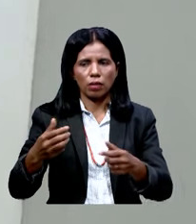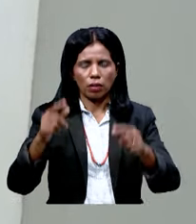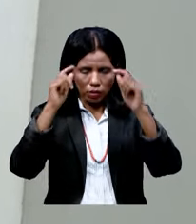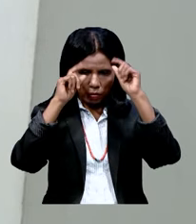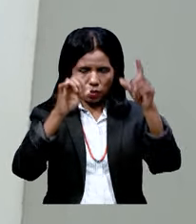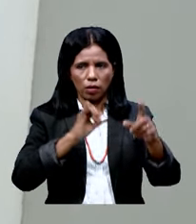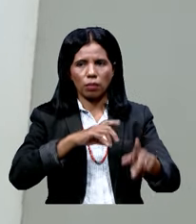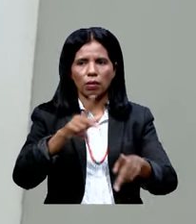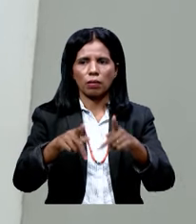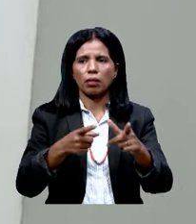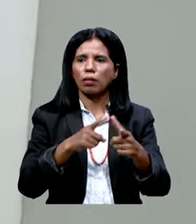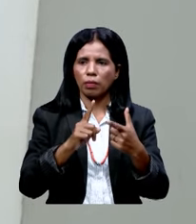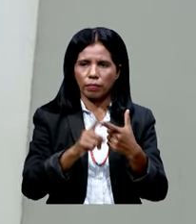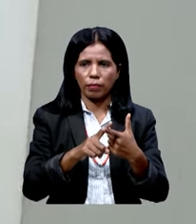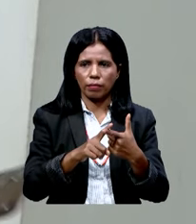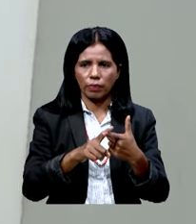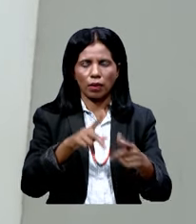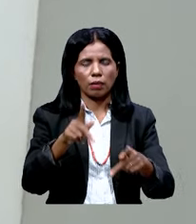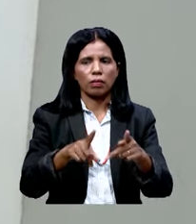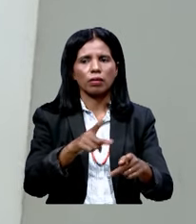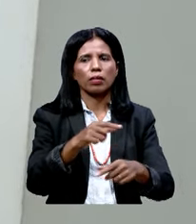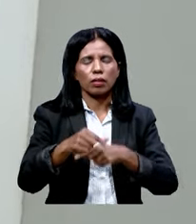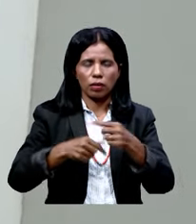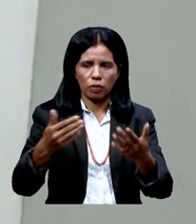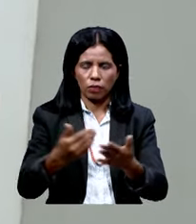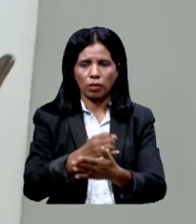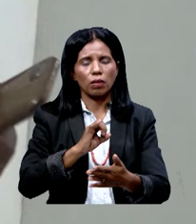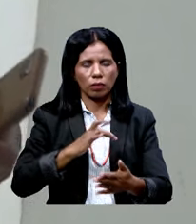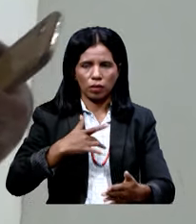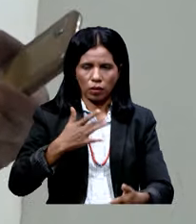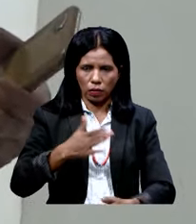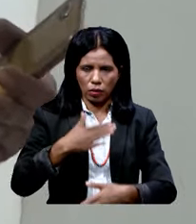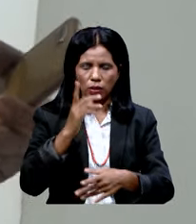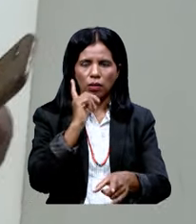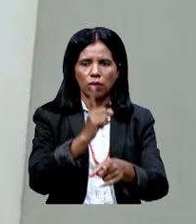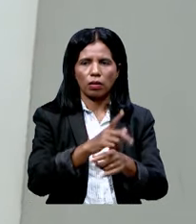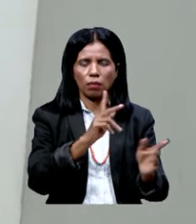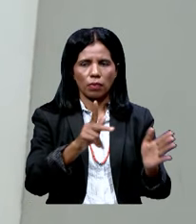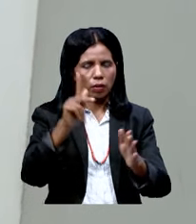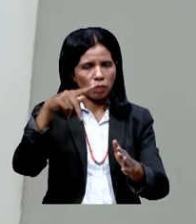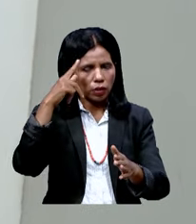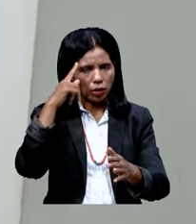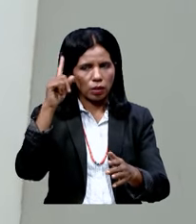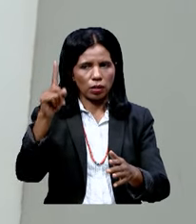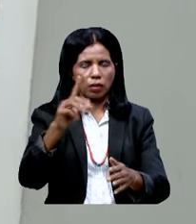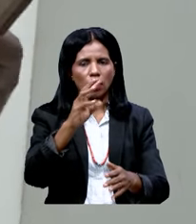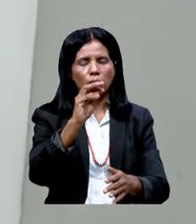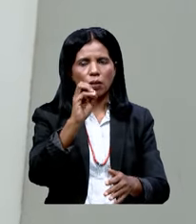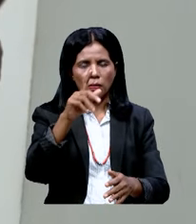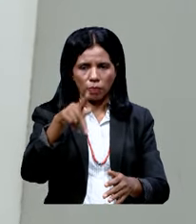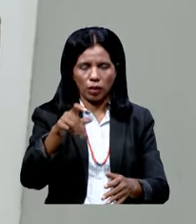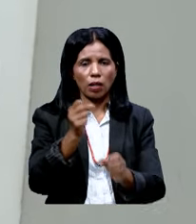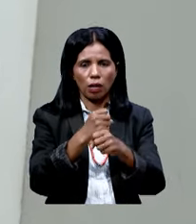hanya sahau sidadang i depois sidadang ini zira saum founda hau urgul itu bes ho planu politik aja nebe ke oras publik halo